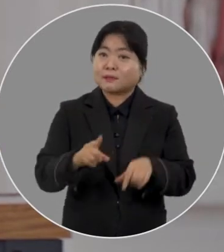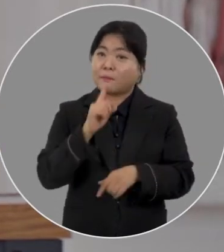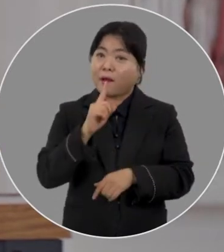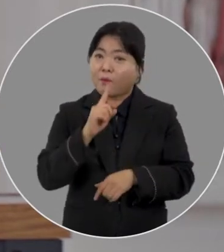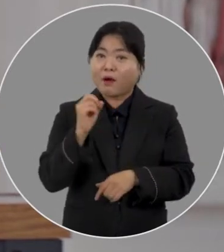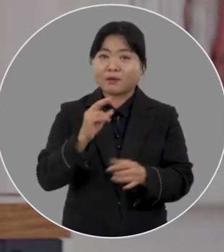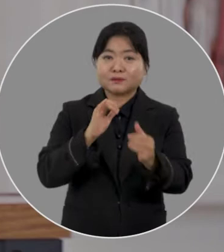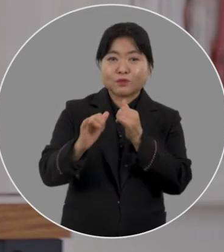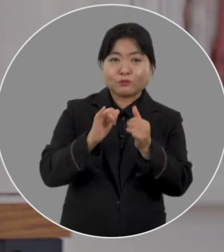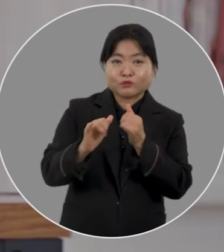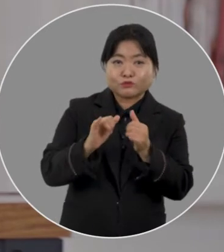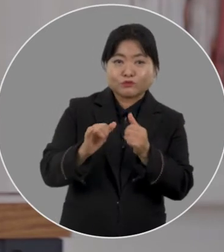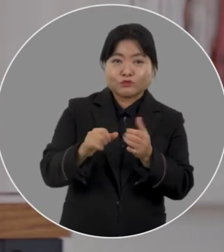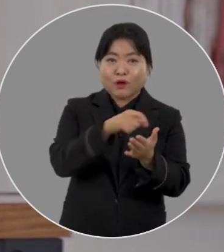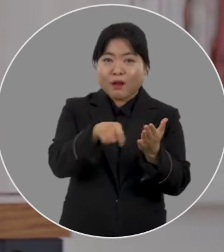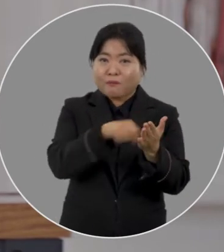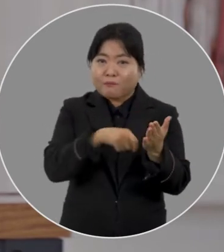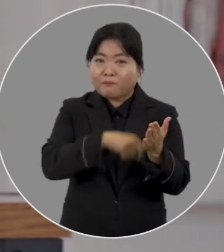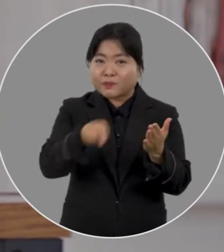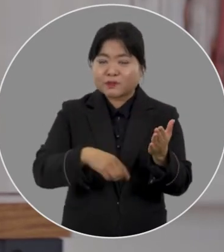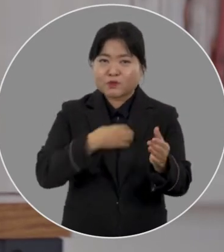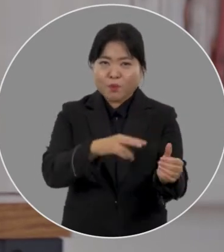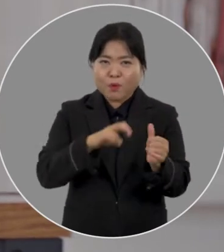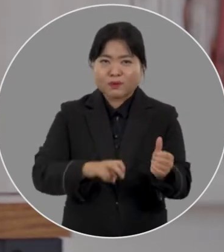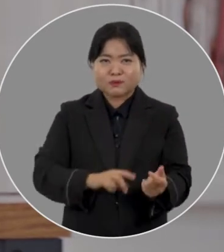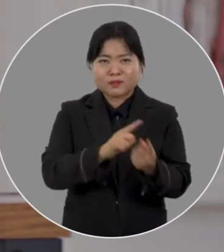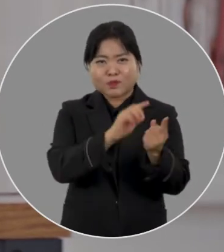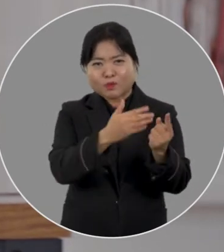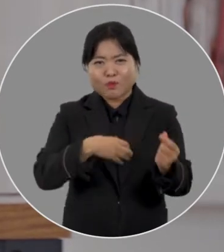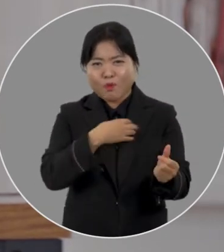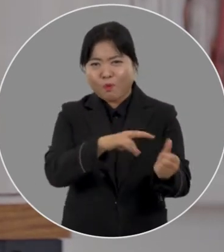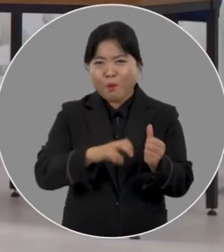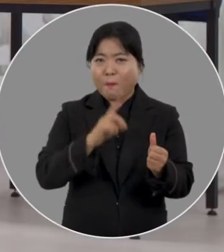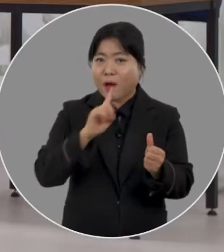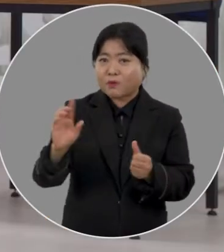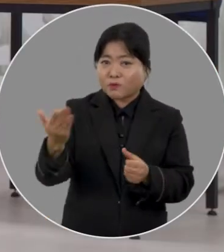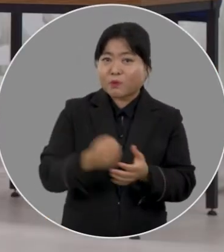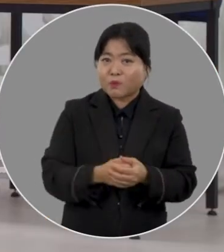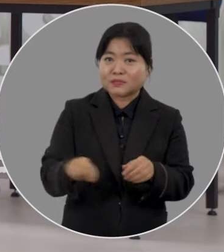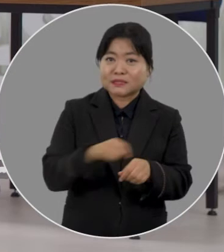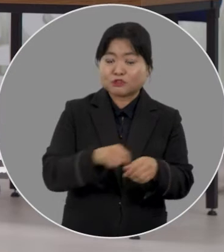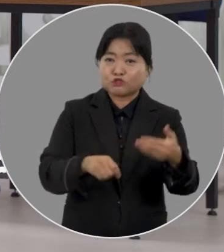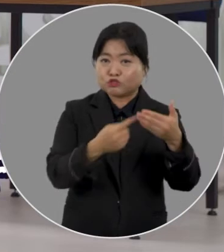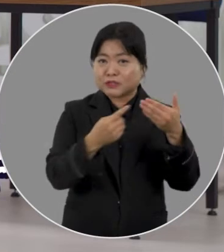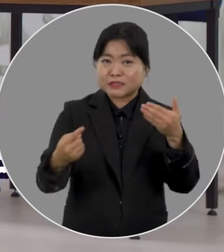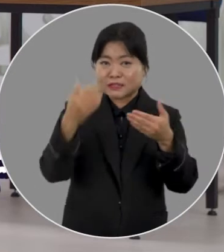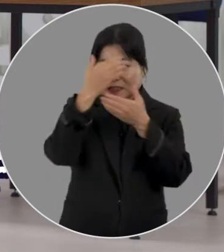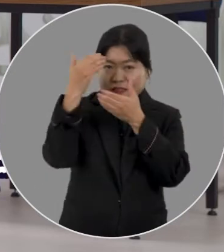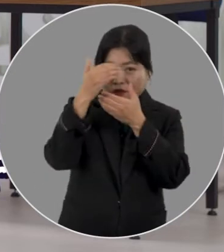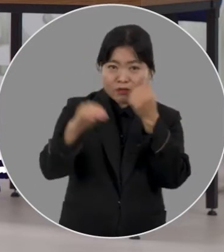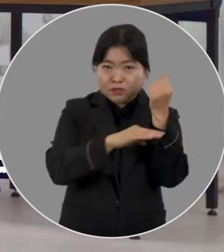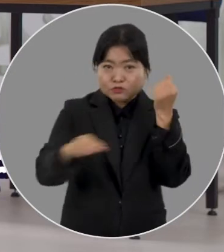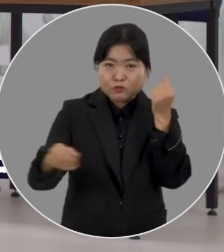일상의 발언과 인터뷰 칼럼들이 뭐 혐오의 대상이 되고 혐오 발언이 되고, 특히 이제 9.11 테러를